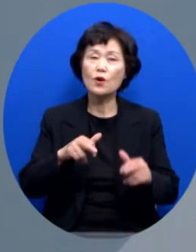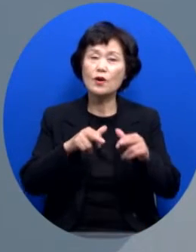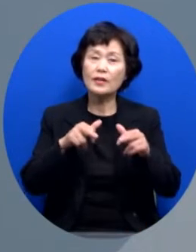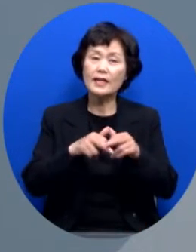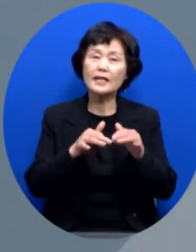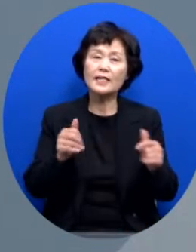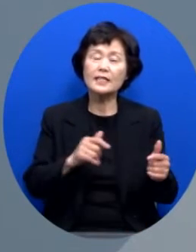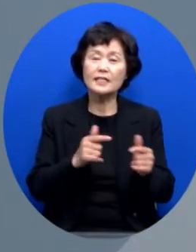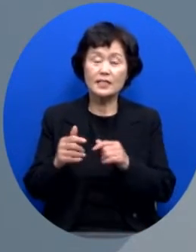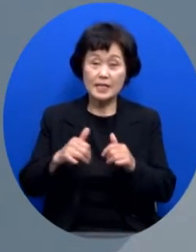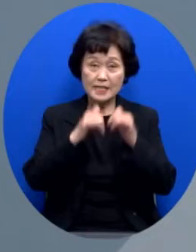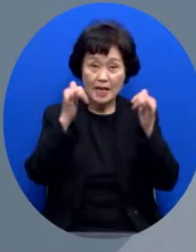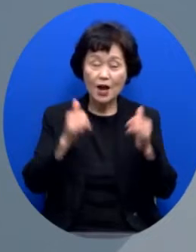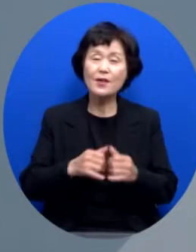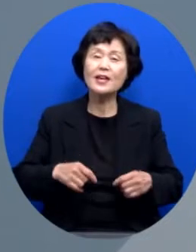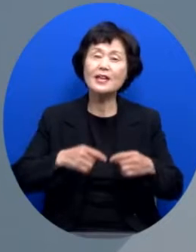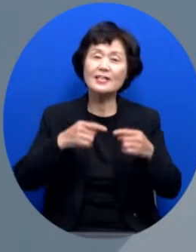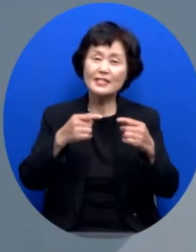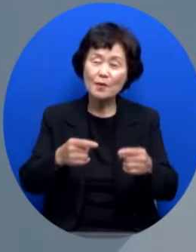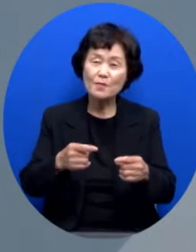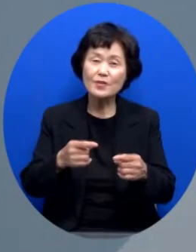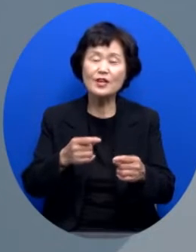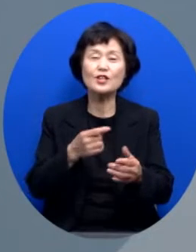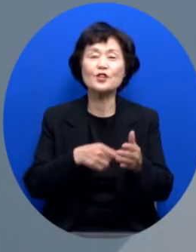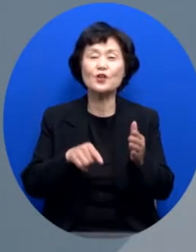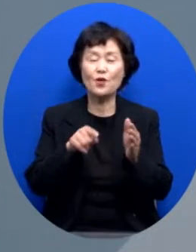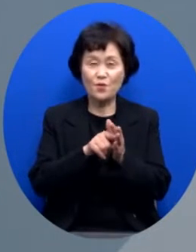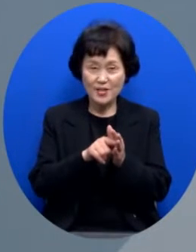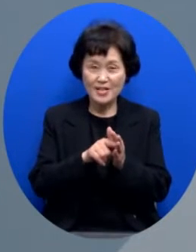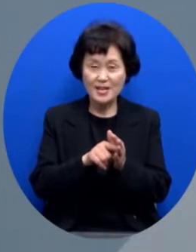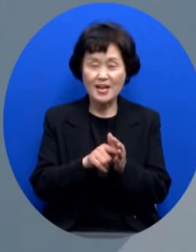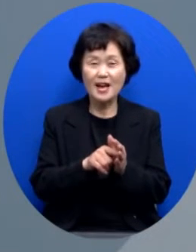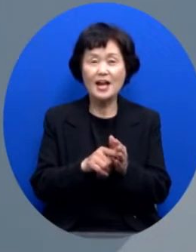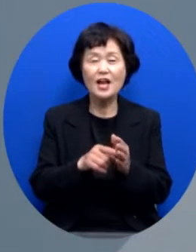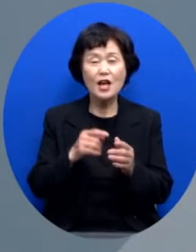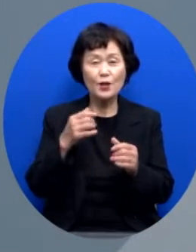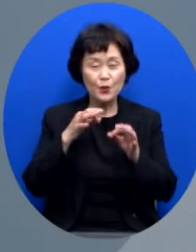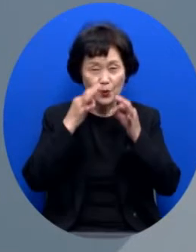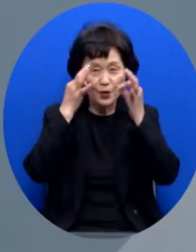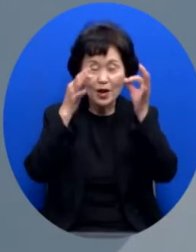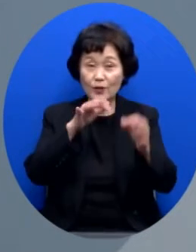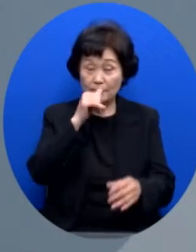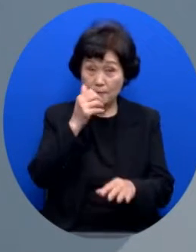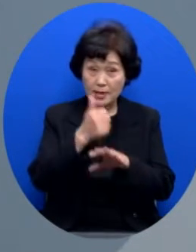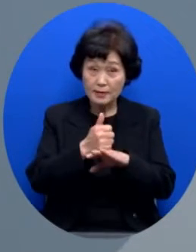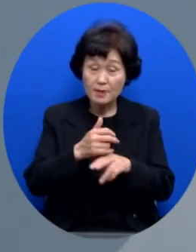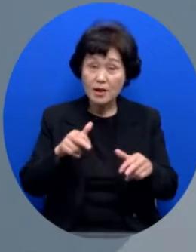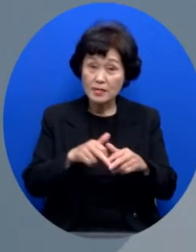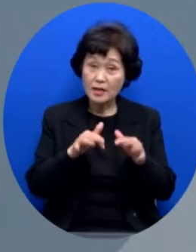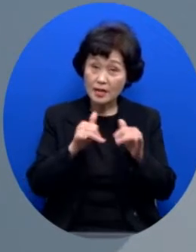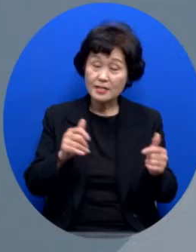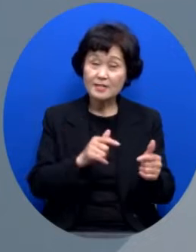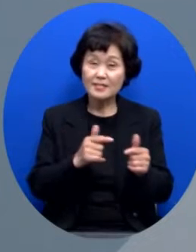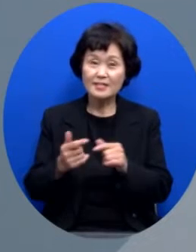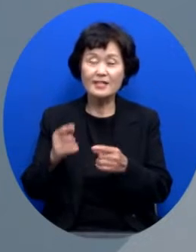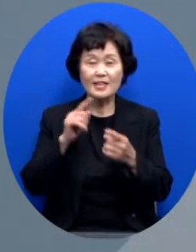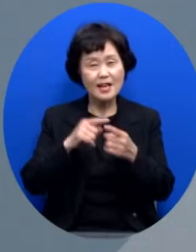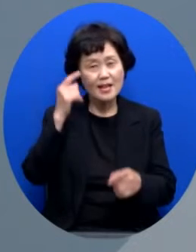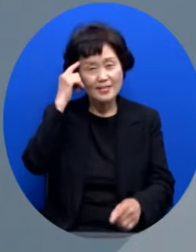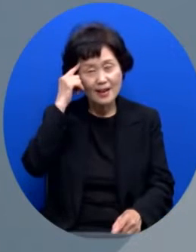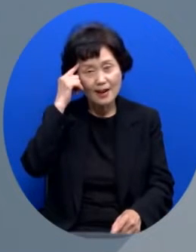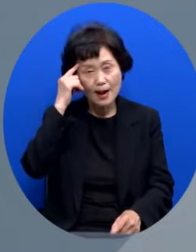자립과 사회참여의 기회를 만들고 있습니다. 마지막으로는 장애인에 대한 인식을 개선하는